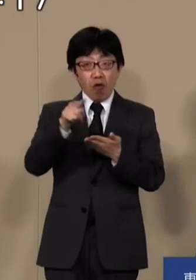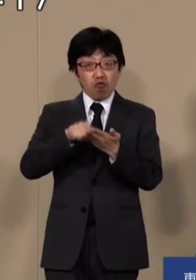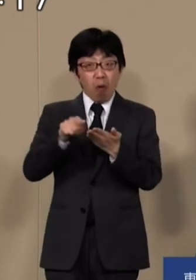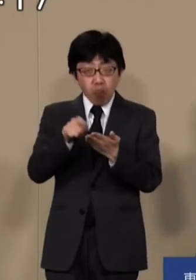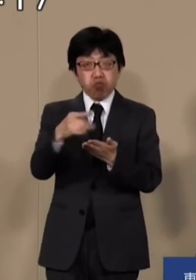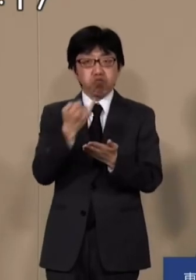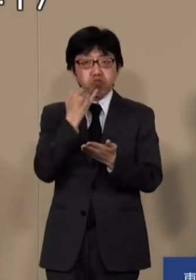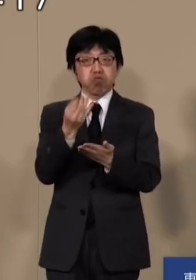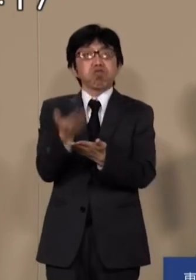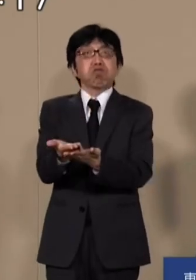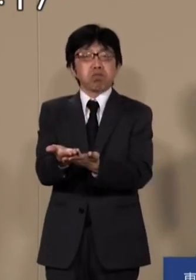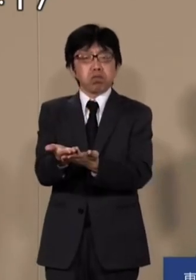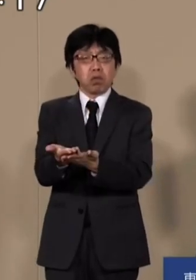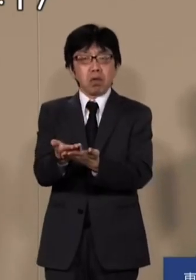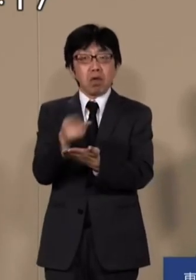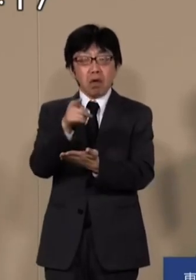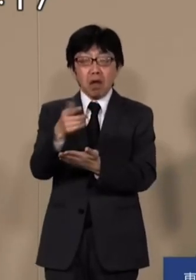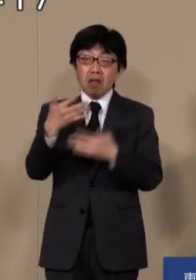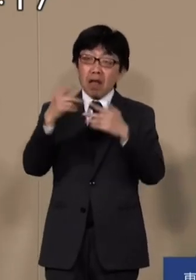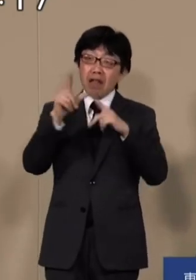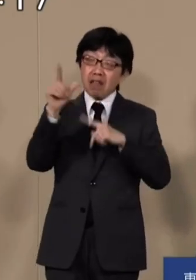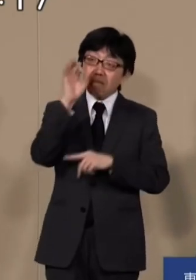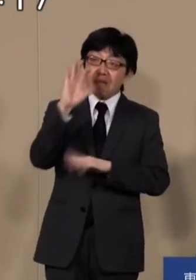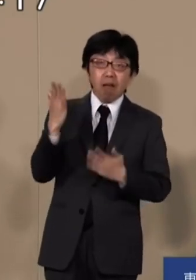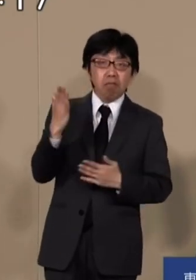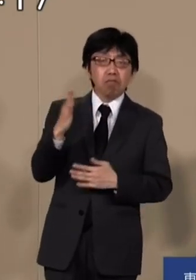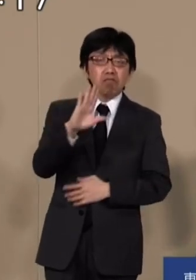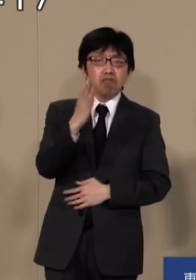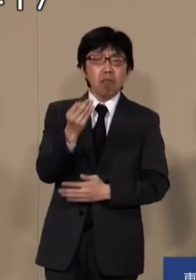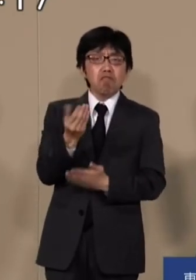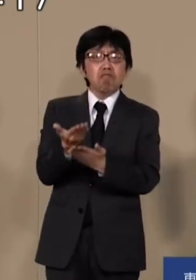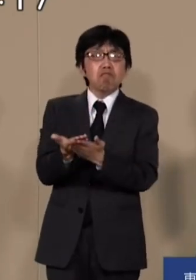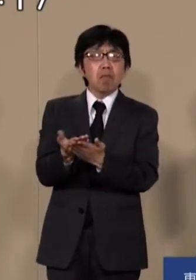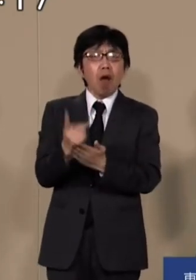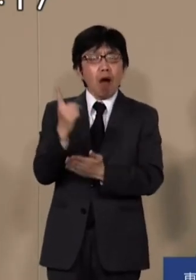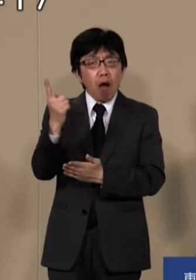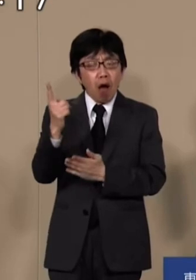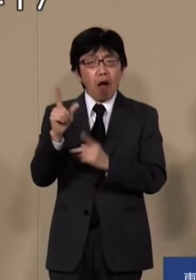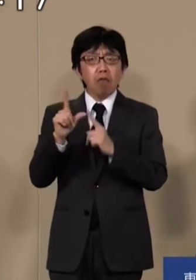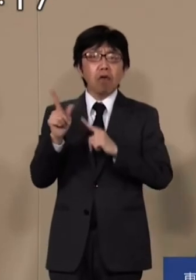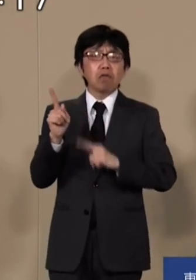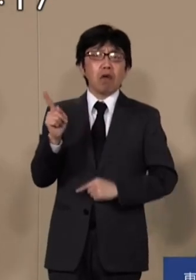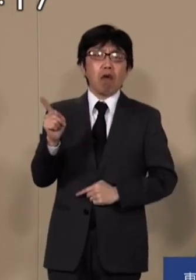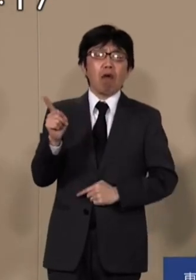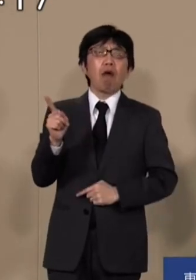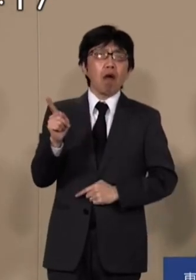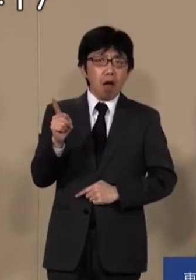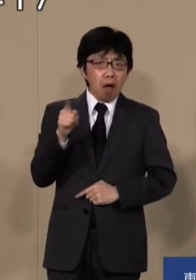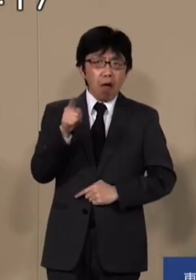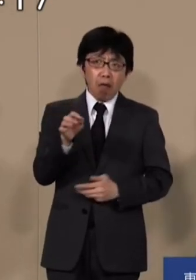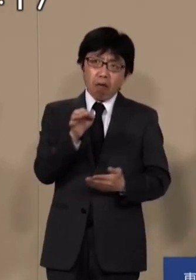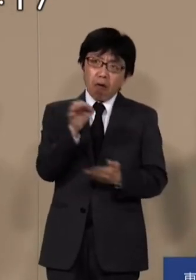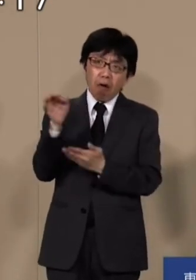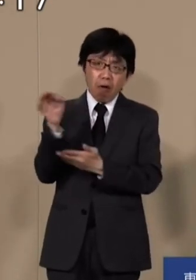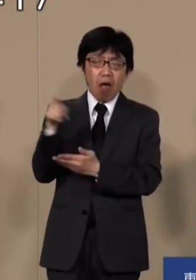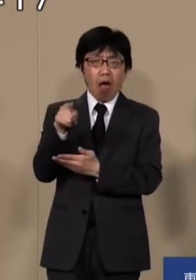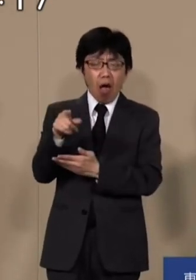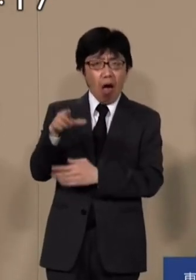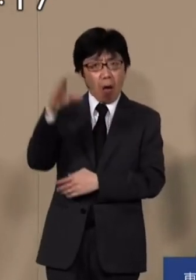徴収し主張しない人たちにも受信料を請求してくるNHKにこのまま支払いを続けることは